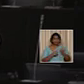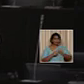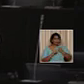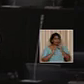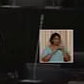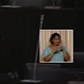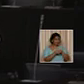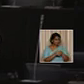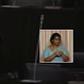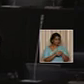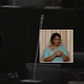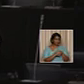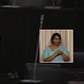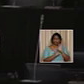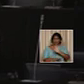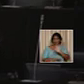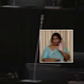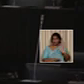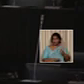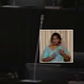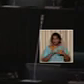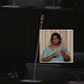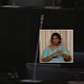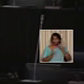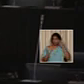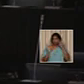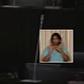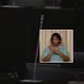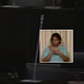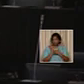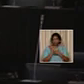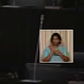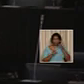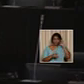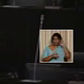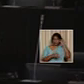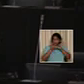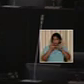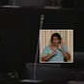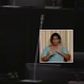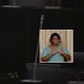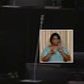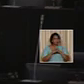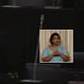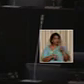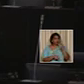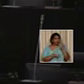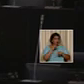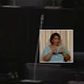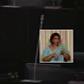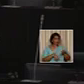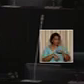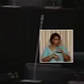मट्टमीन एक पशु वैद्य कार्यालय अदाल अदाल किरीगव पालने यदन गोविंदे प्रयोजन